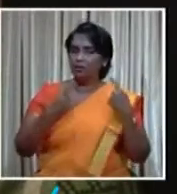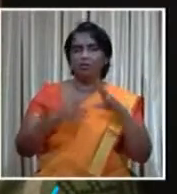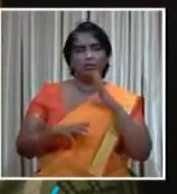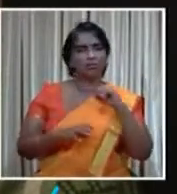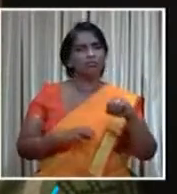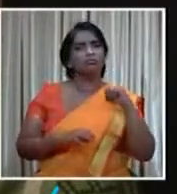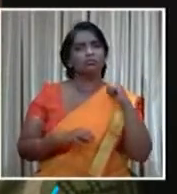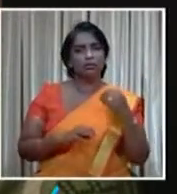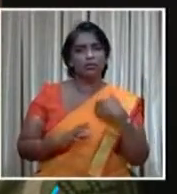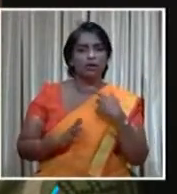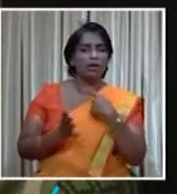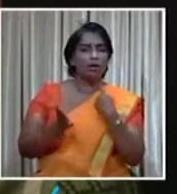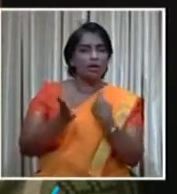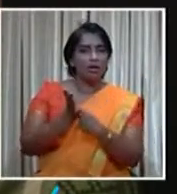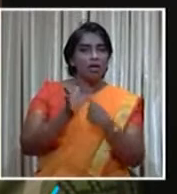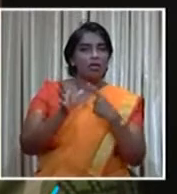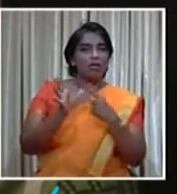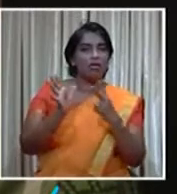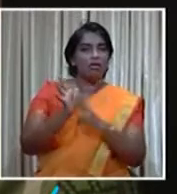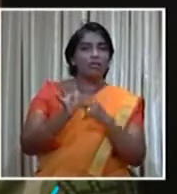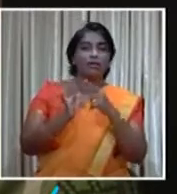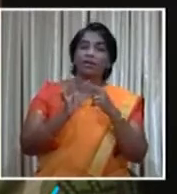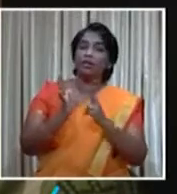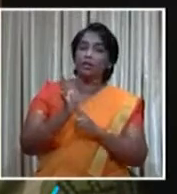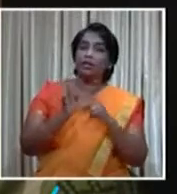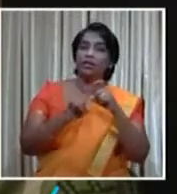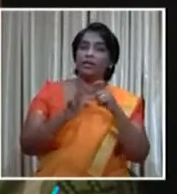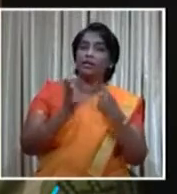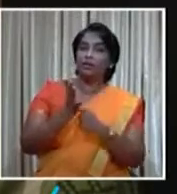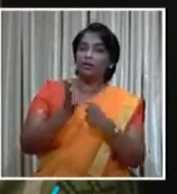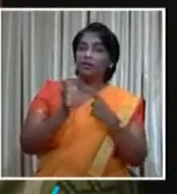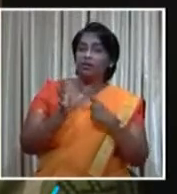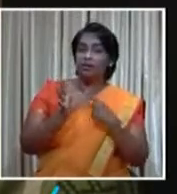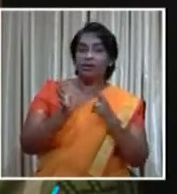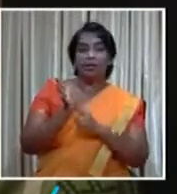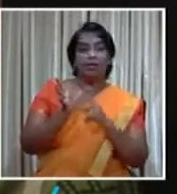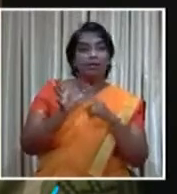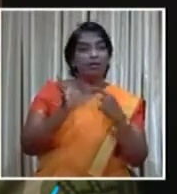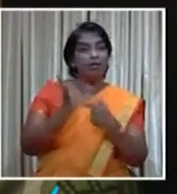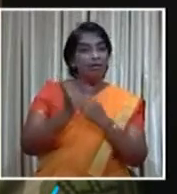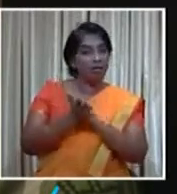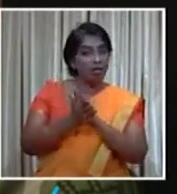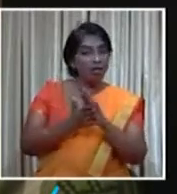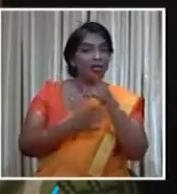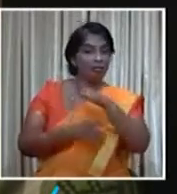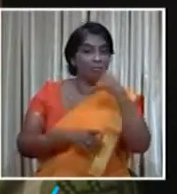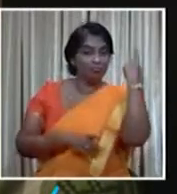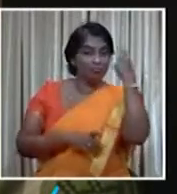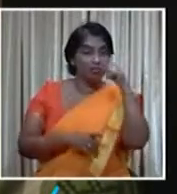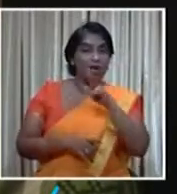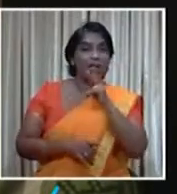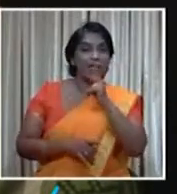කිරීමට රවීන්ද්‍රනාත් ටාගෝර් දාර්ශනිකයාගේ කවි පන්තියක්ද එය භාවිතා කළා.